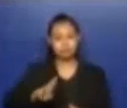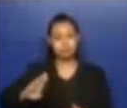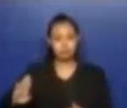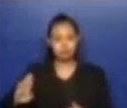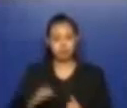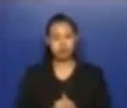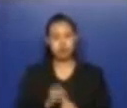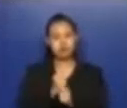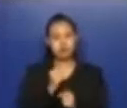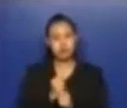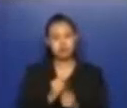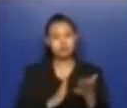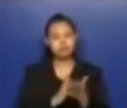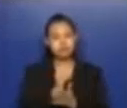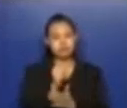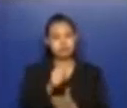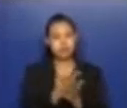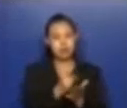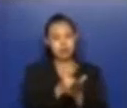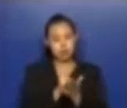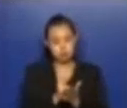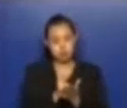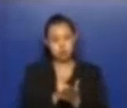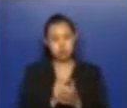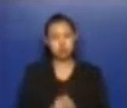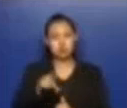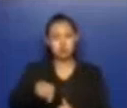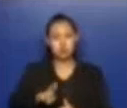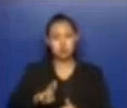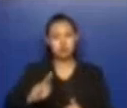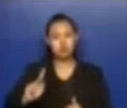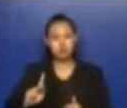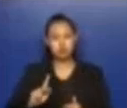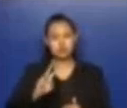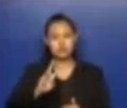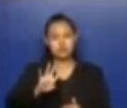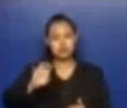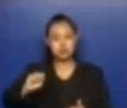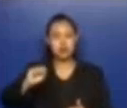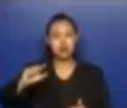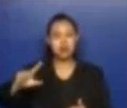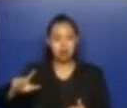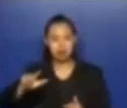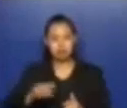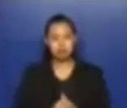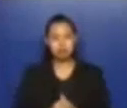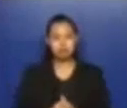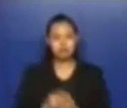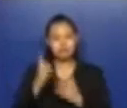ที่เพิ่งผ่านสภาไปในการกู้เงินเพื่อการฟื้นฟูประเทศ 400,000 ล้านเป็นความห